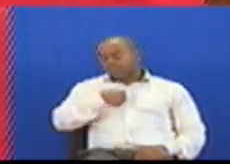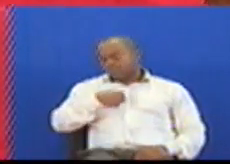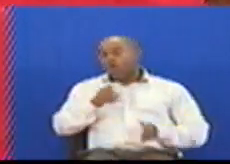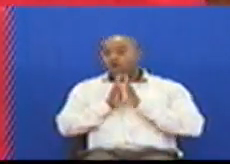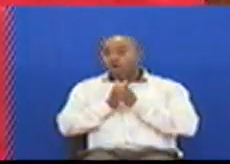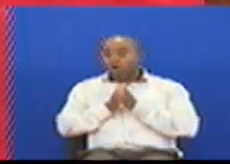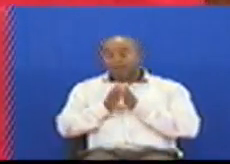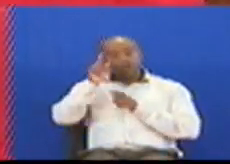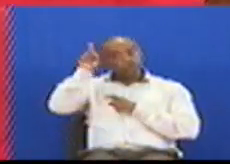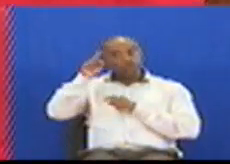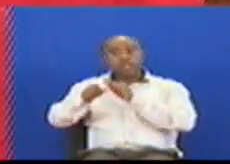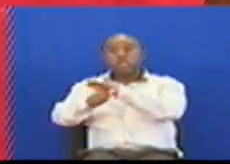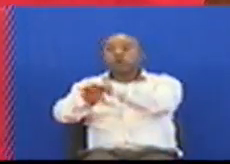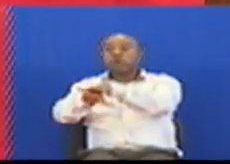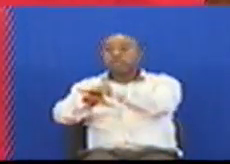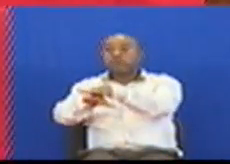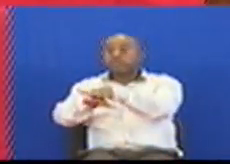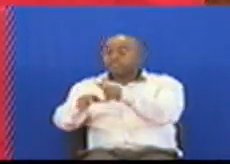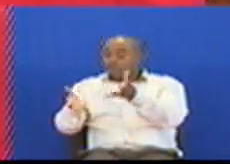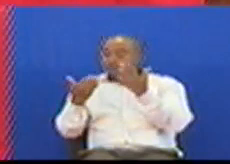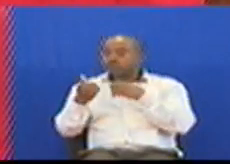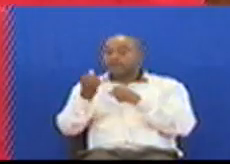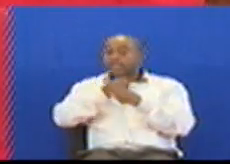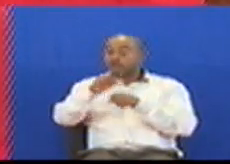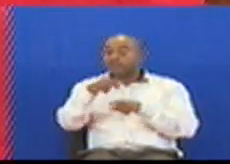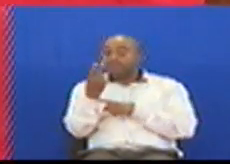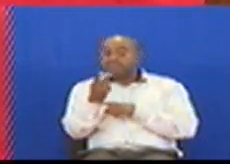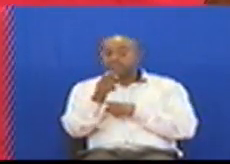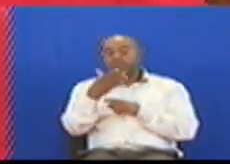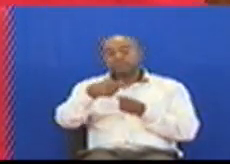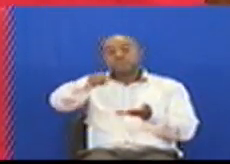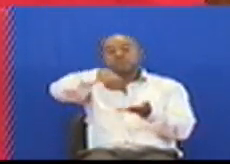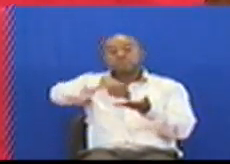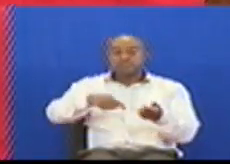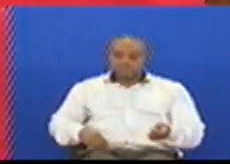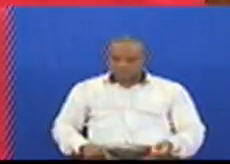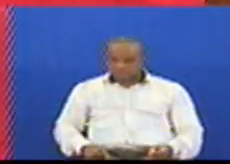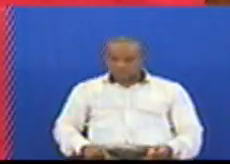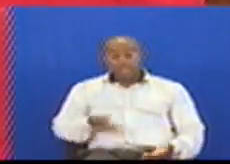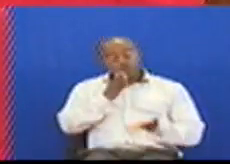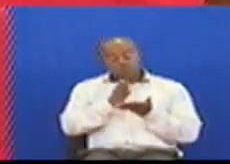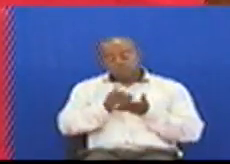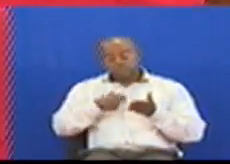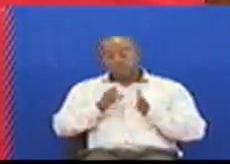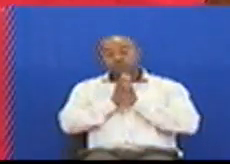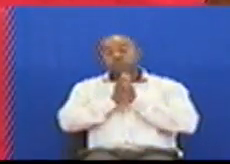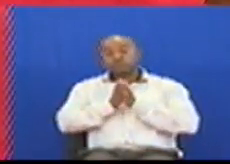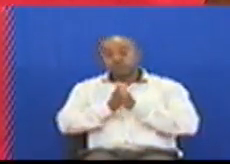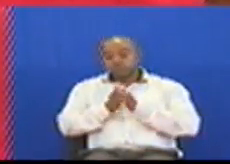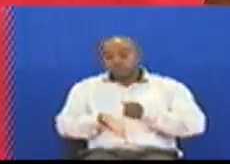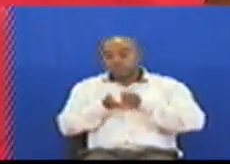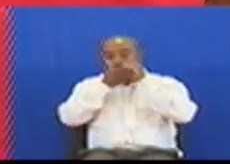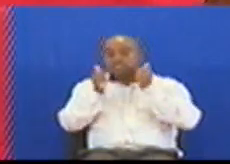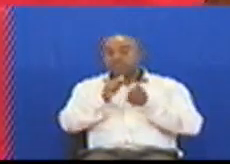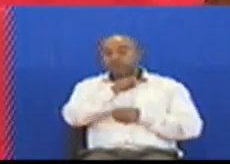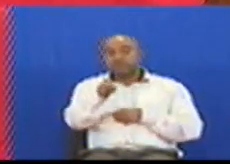kwetu Ukelewe angalau tuweze kupata hata kilomita 2 tu za lami pale mjini, tutashukuru sana ukitusaidia jambo hili. Lakini